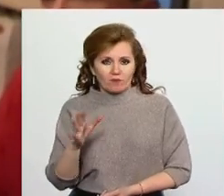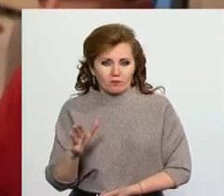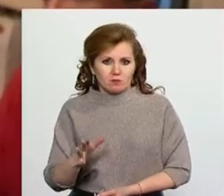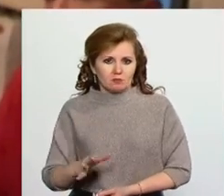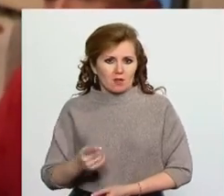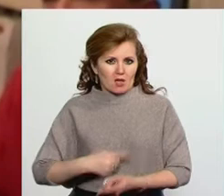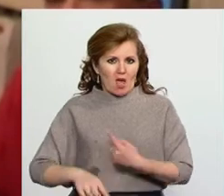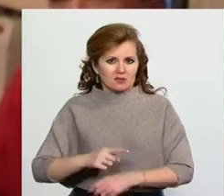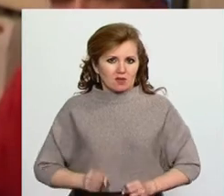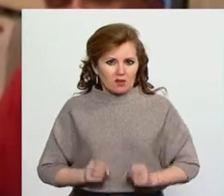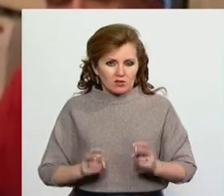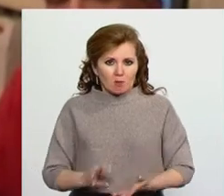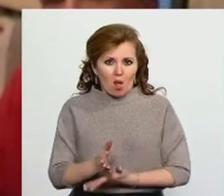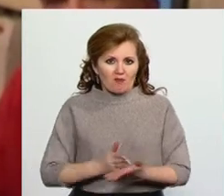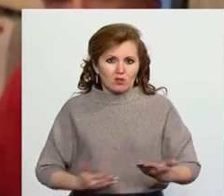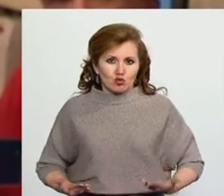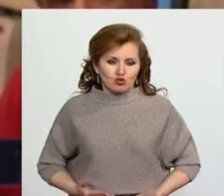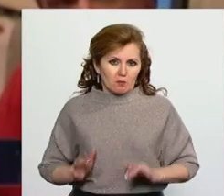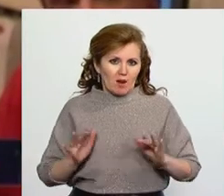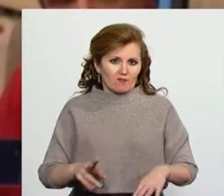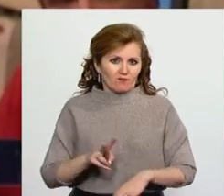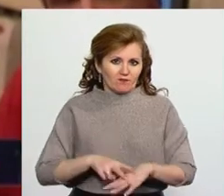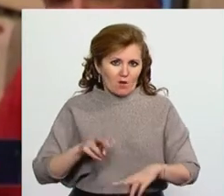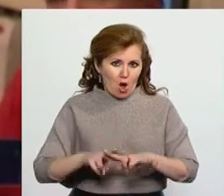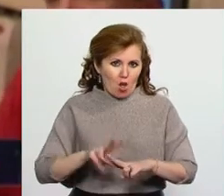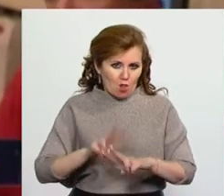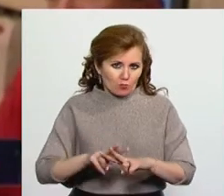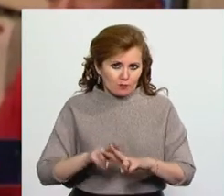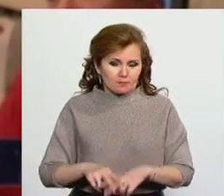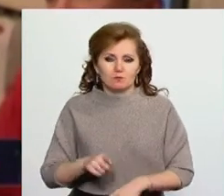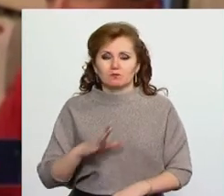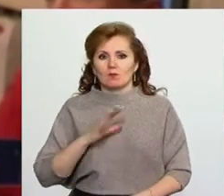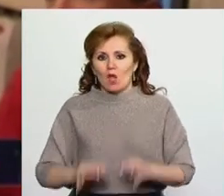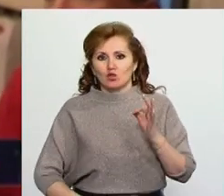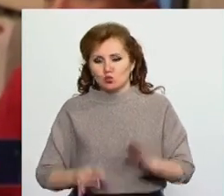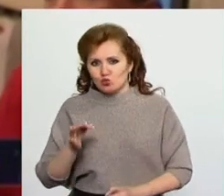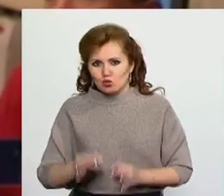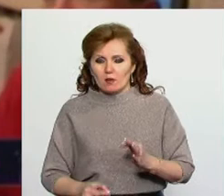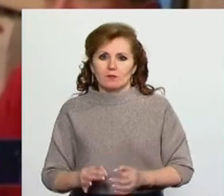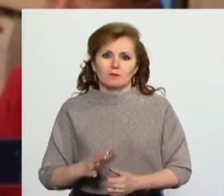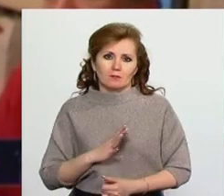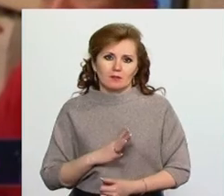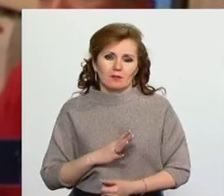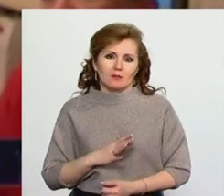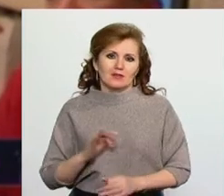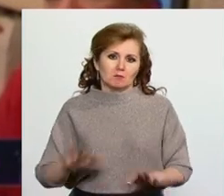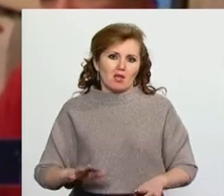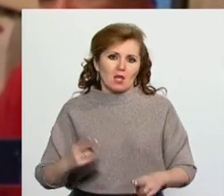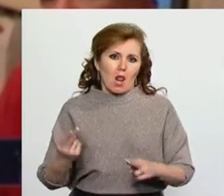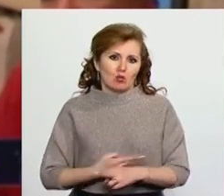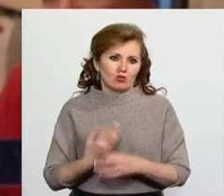Половину жизни провел в колонии. Он был авторитетом, среди осужденных и по освобождению из лишения свободы